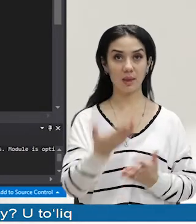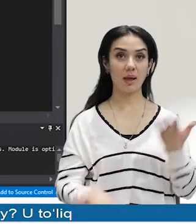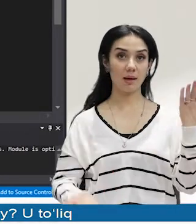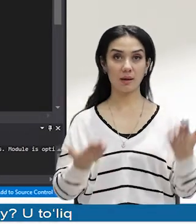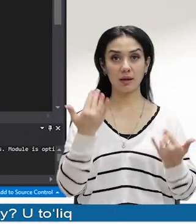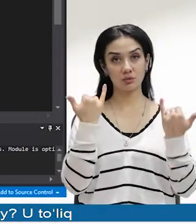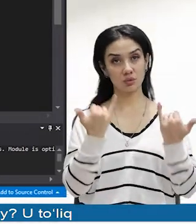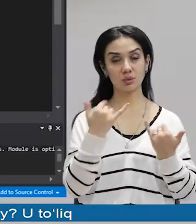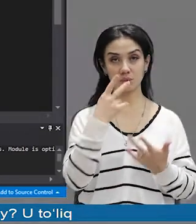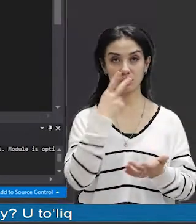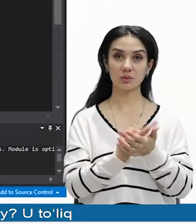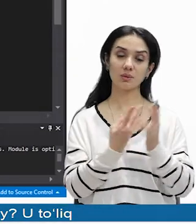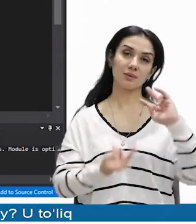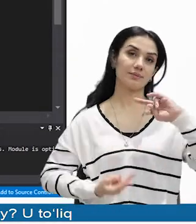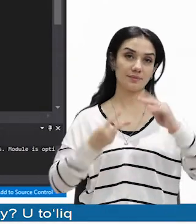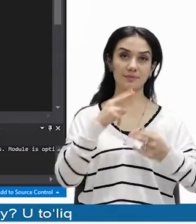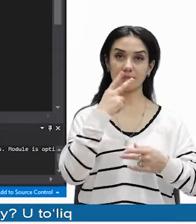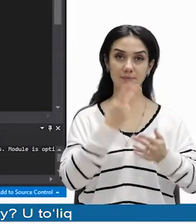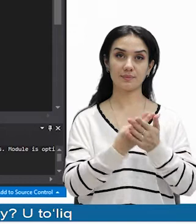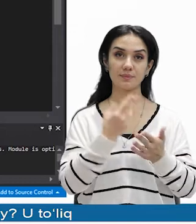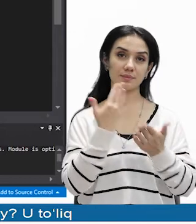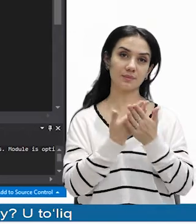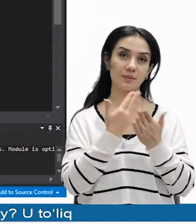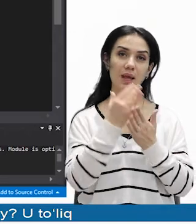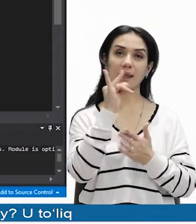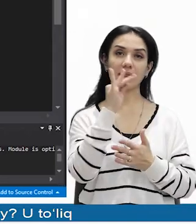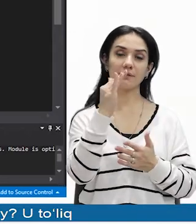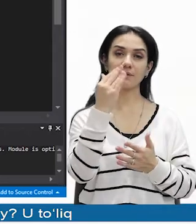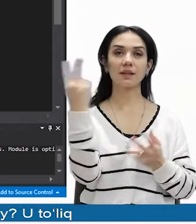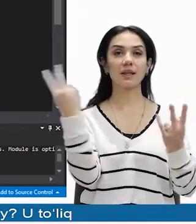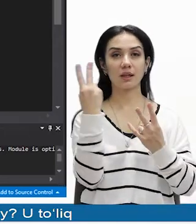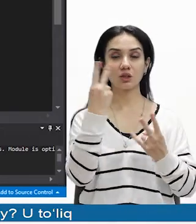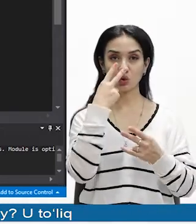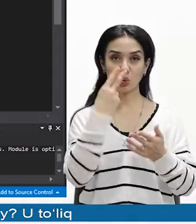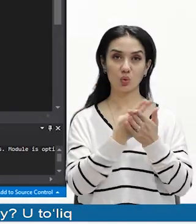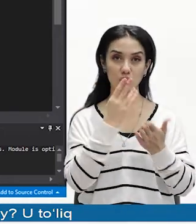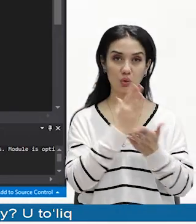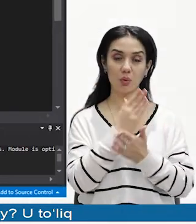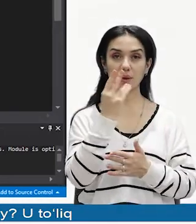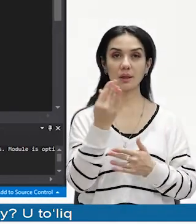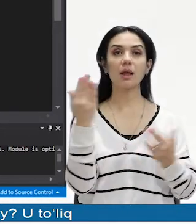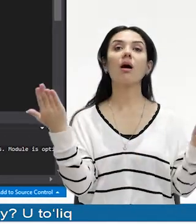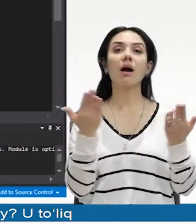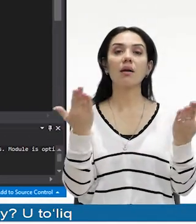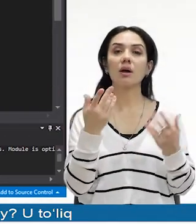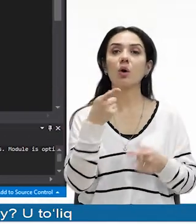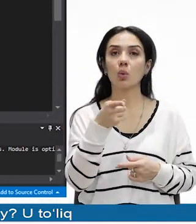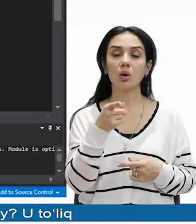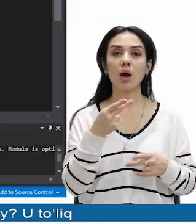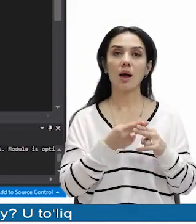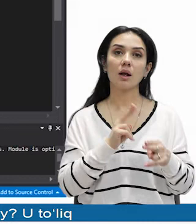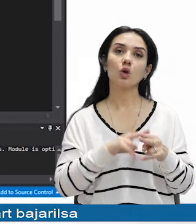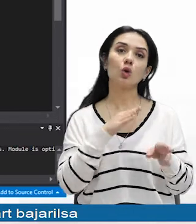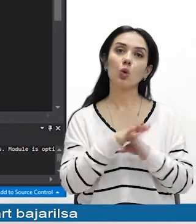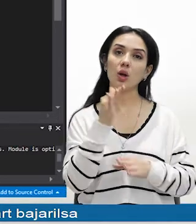Endi xo'sh, yana bir ifni ikkinchi ko'rinishi bor. U qanaqa? U to'liq